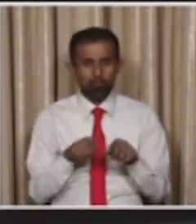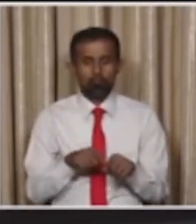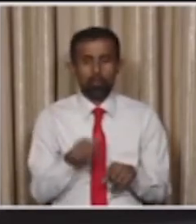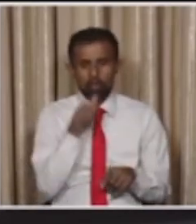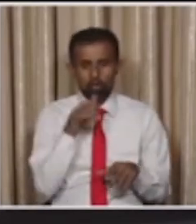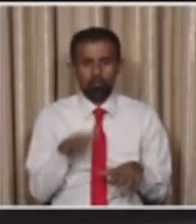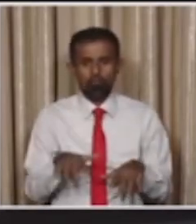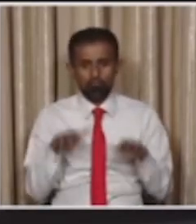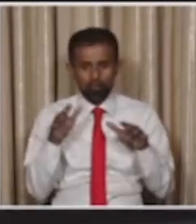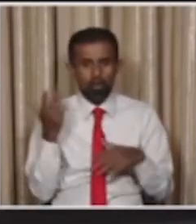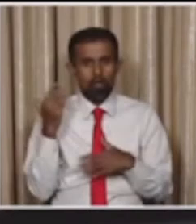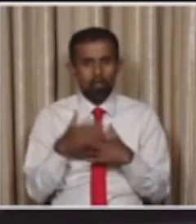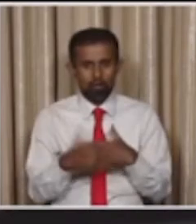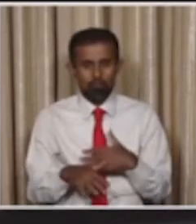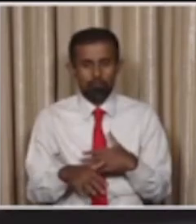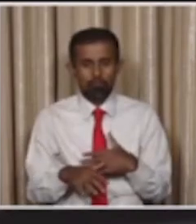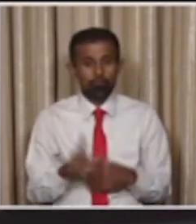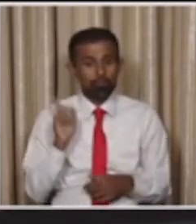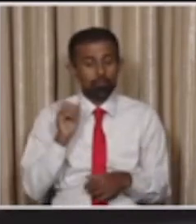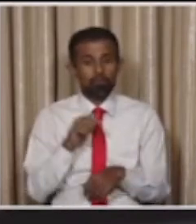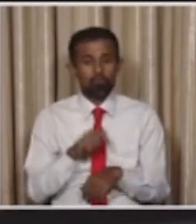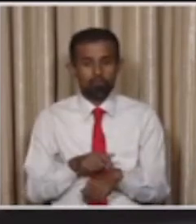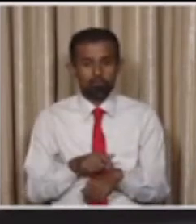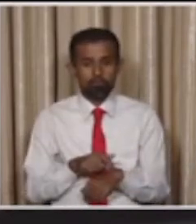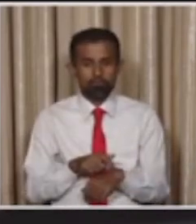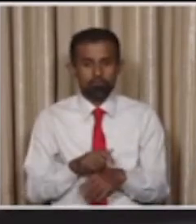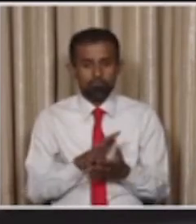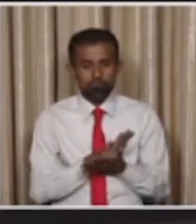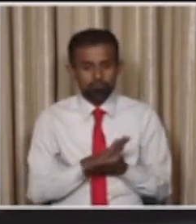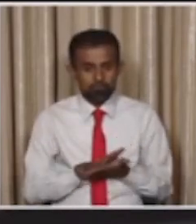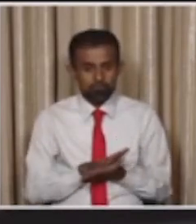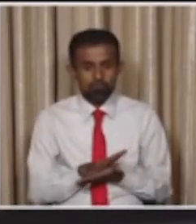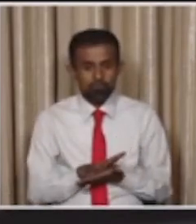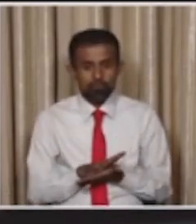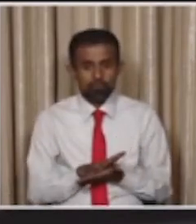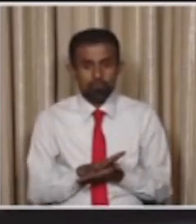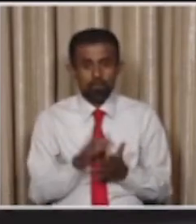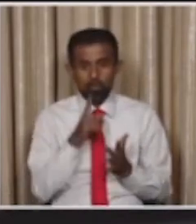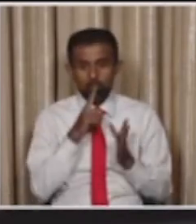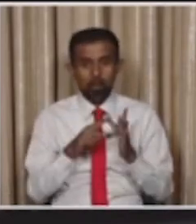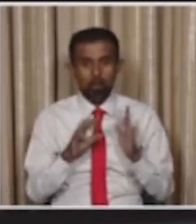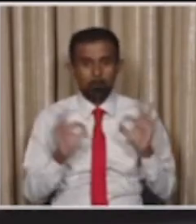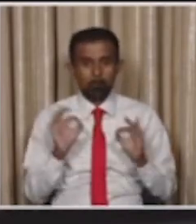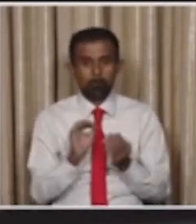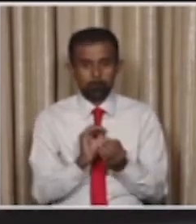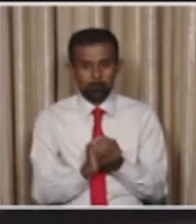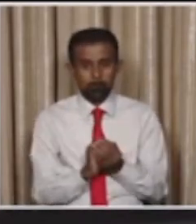ගංවතුර ගැලුවා. ඒ අවස්ථාවලදී ඉතා පැහැදිලිවම රක්ෂණයක් තිබ්බා.